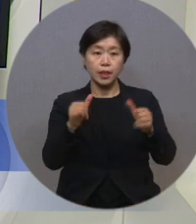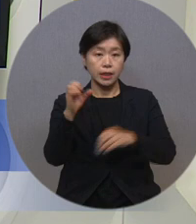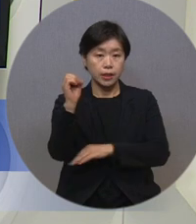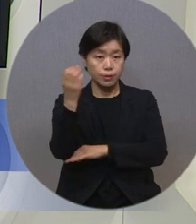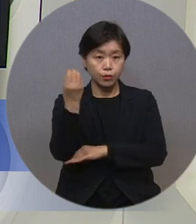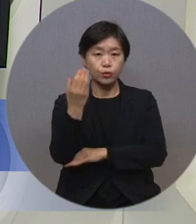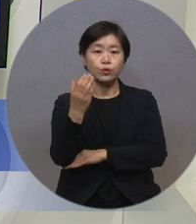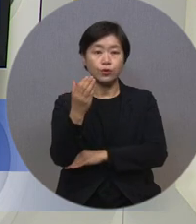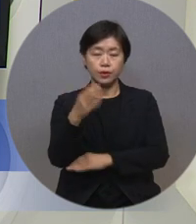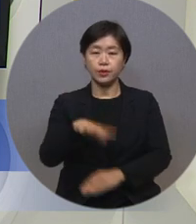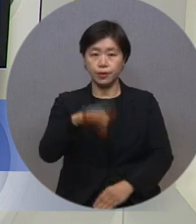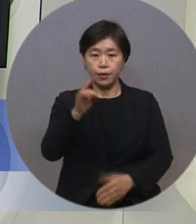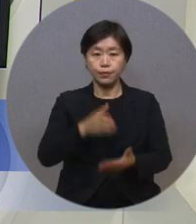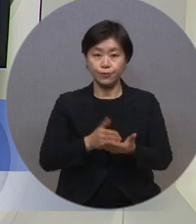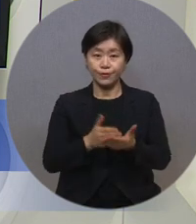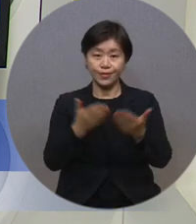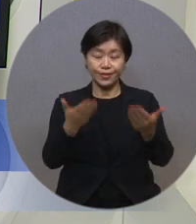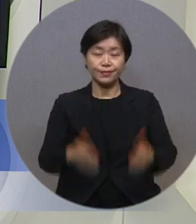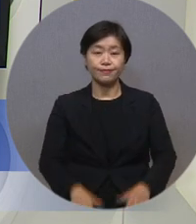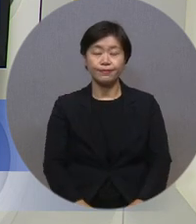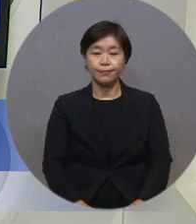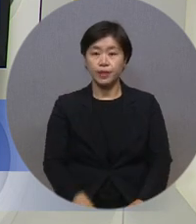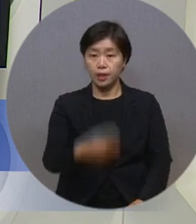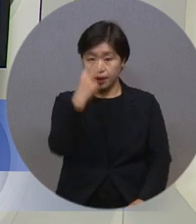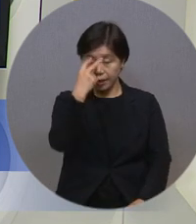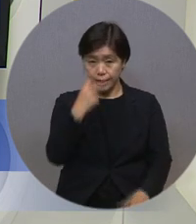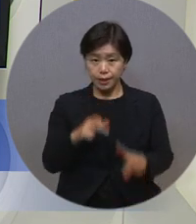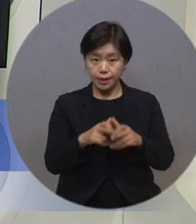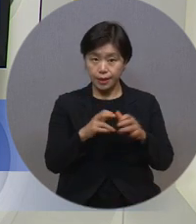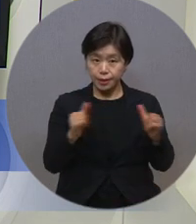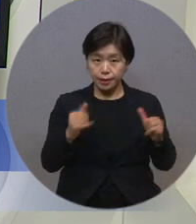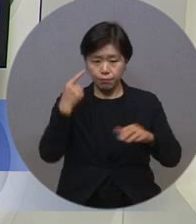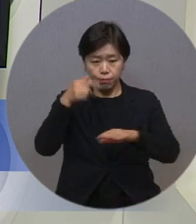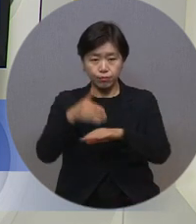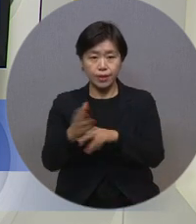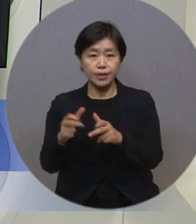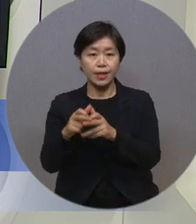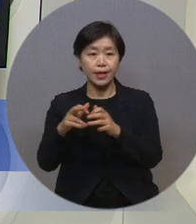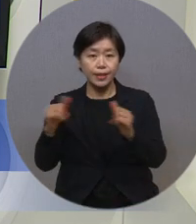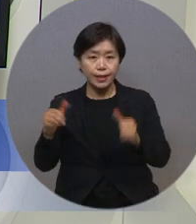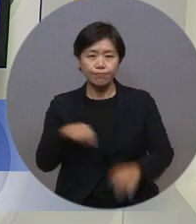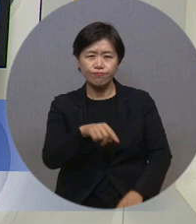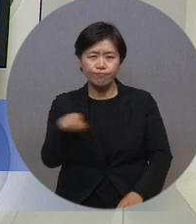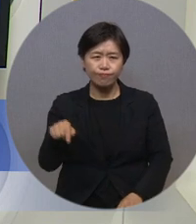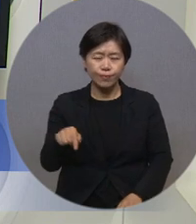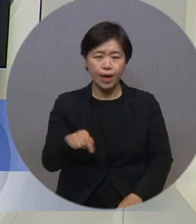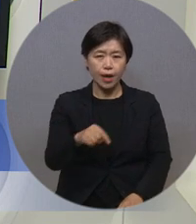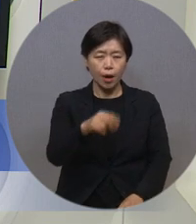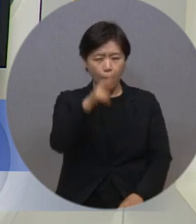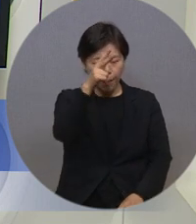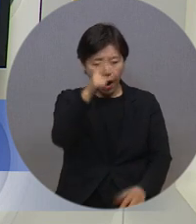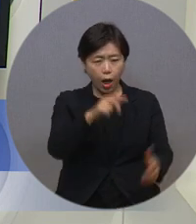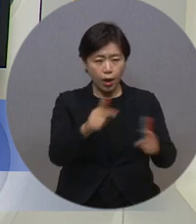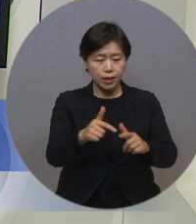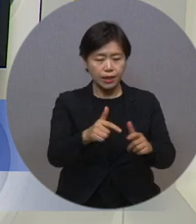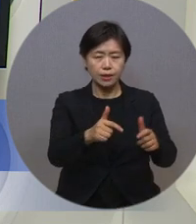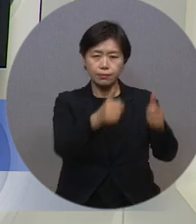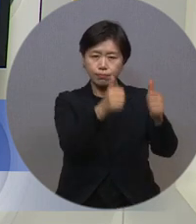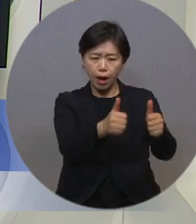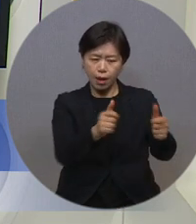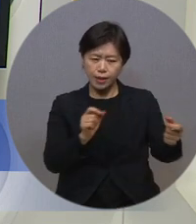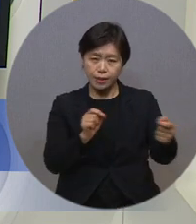1463호 첫 번째 뉴스입니다 시각장애인이나 발달장애인 등의 사법적 접근성은 언제쯤